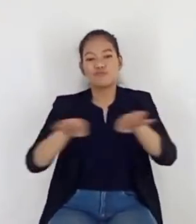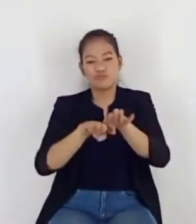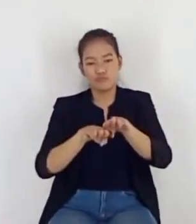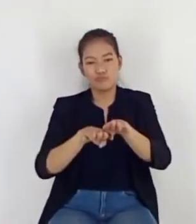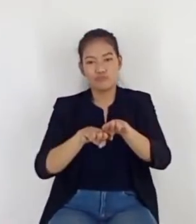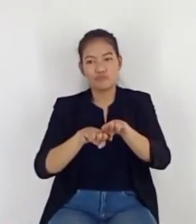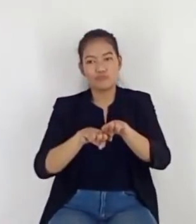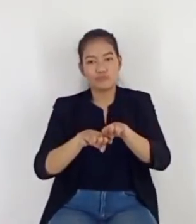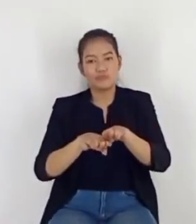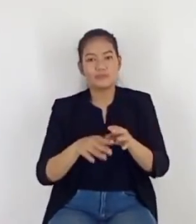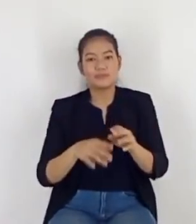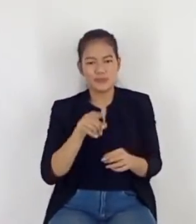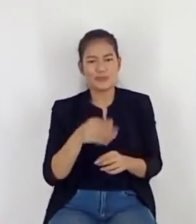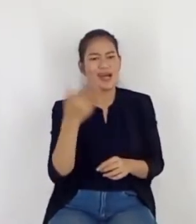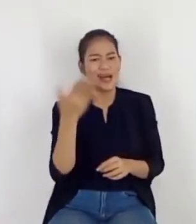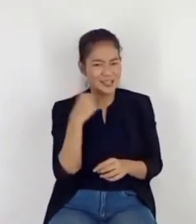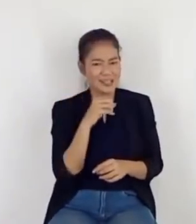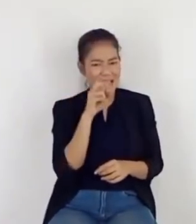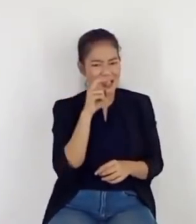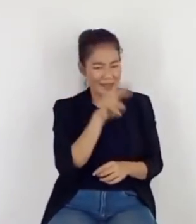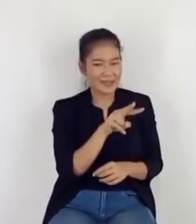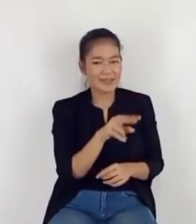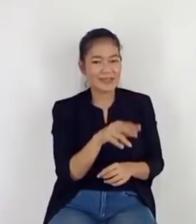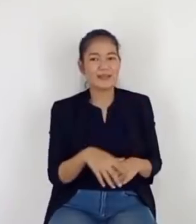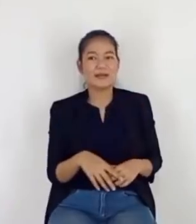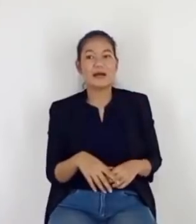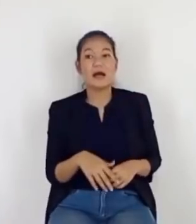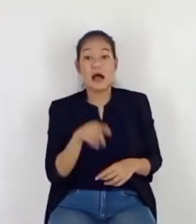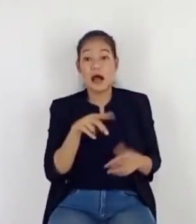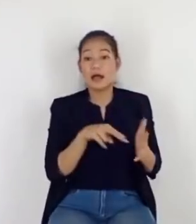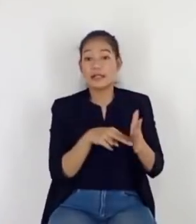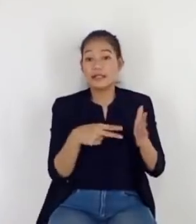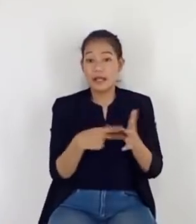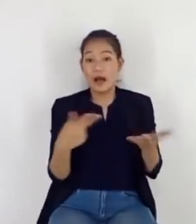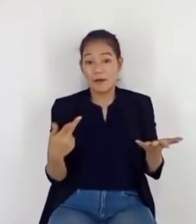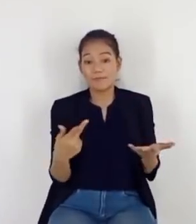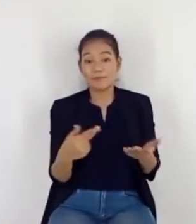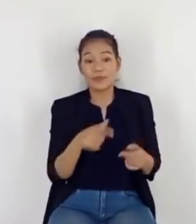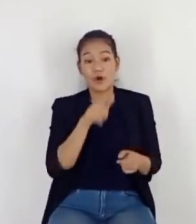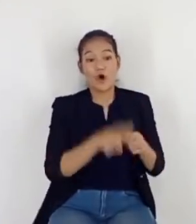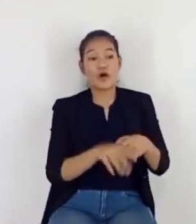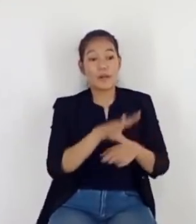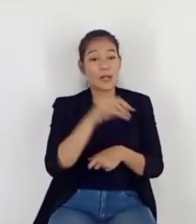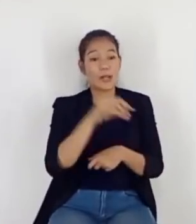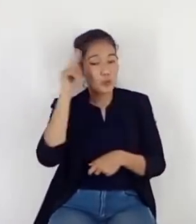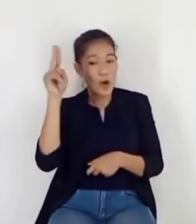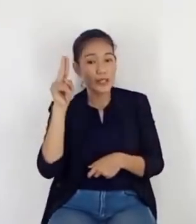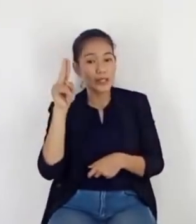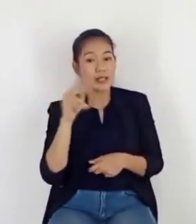40 ayat 3-4. Jadi apapun yang dilakukan utusan itu mendorong orang untuk bertemu dengan